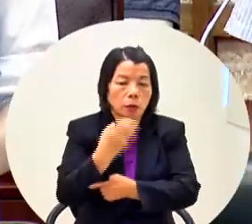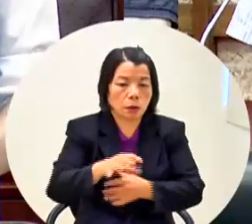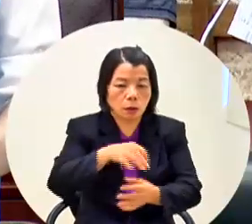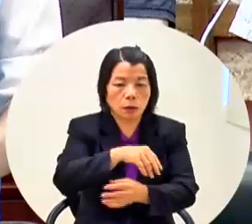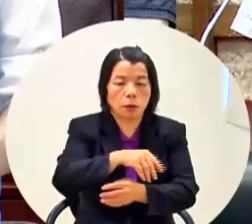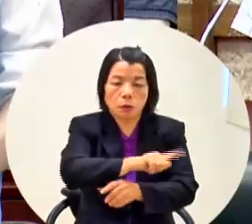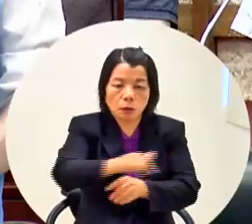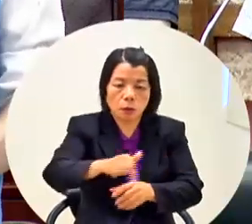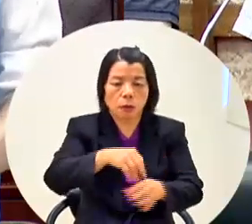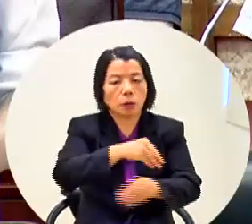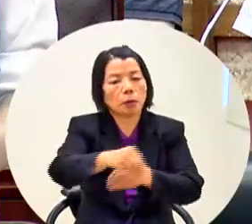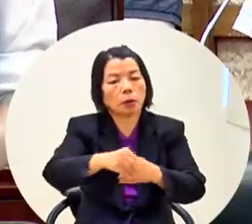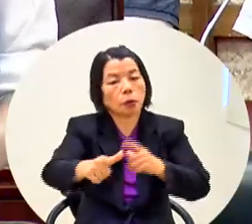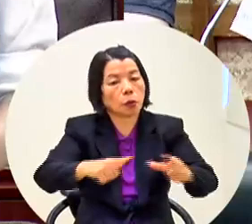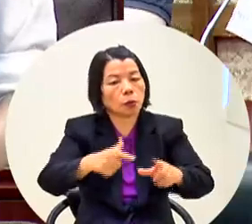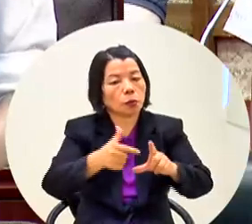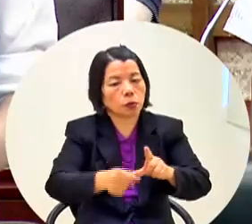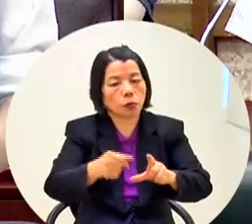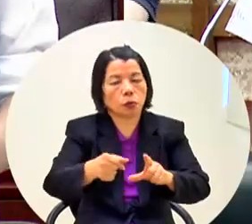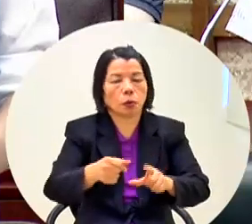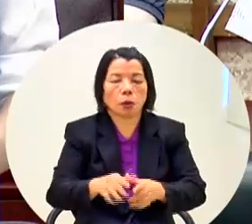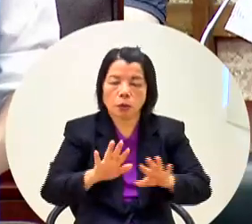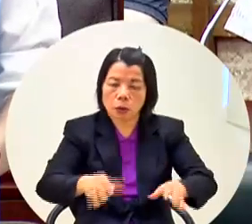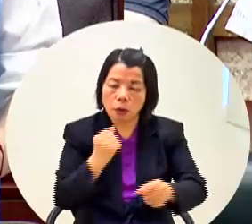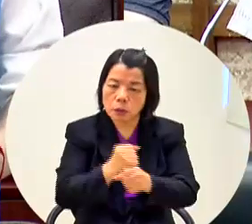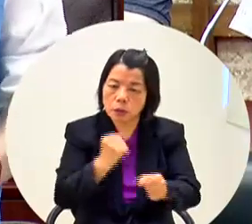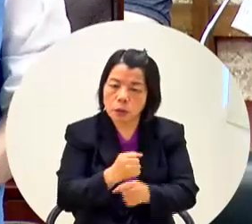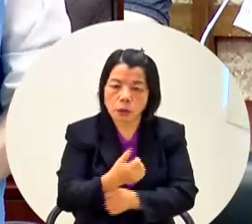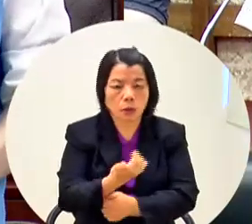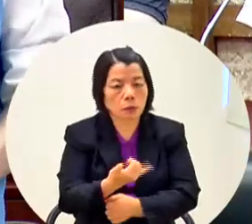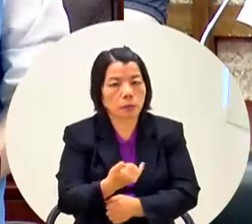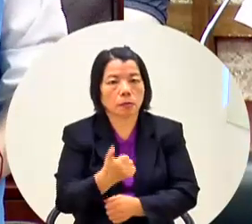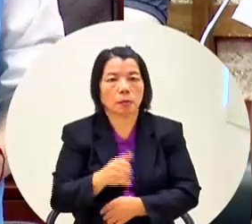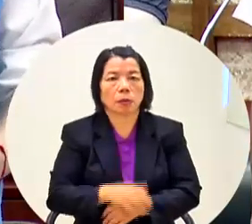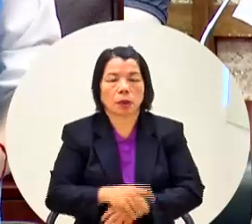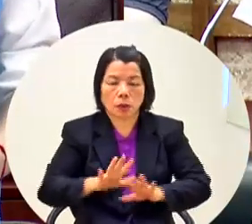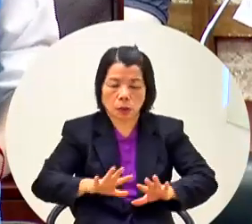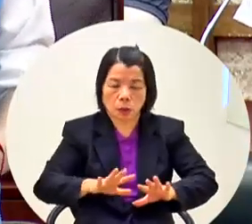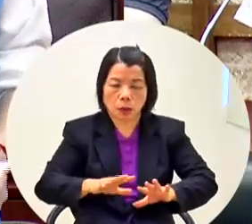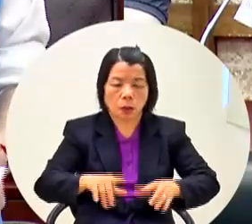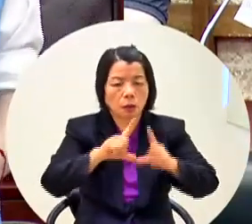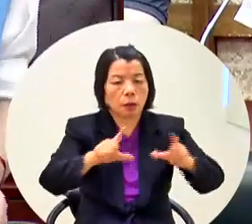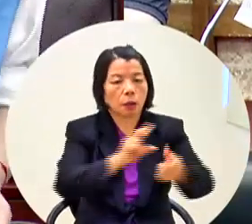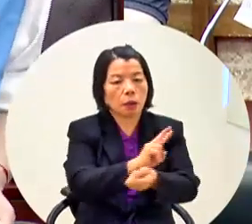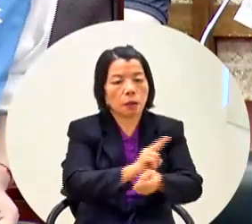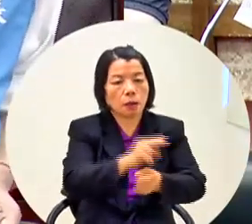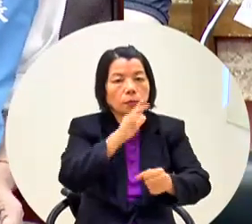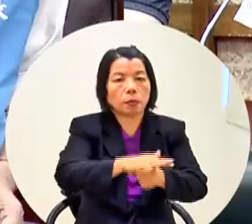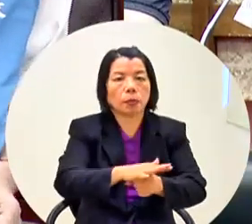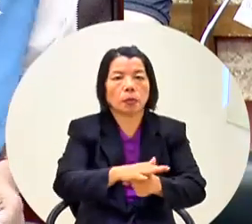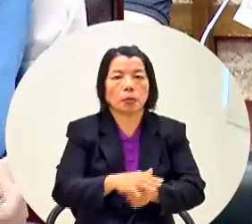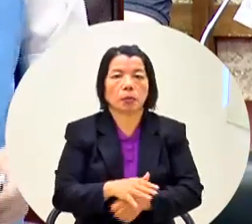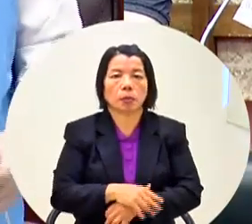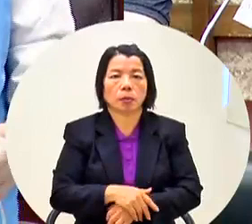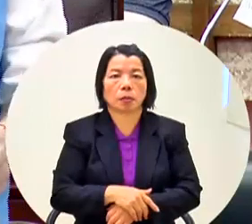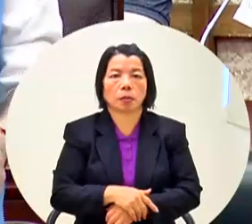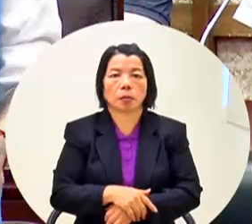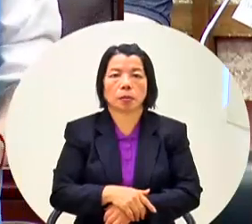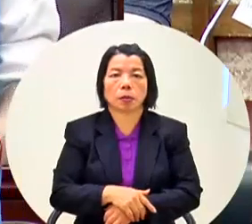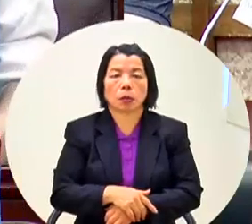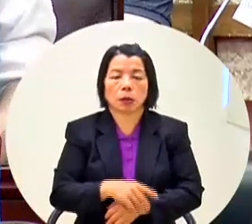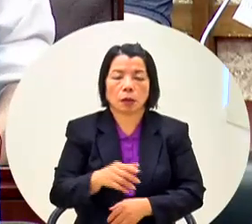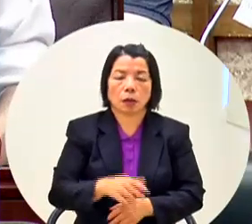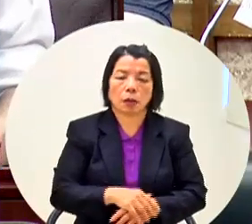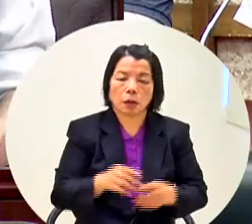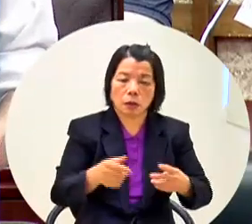哈。 现在 市政府掌握的状况如何？ 大林埔现在大林埔这边这个新，我知道现在二阶